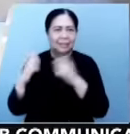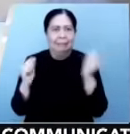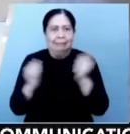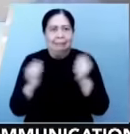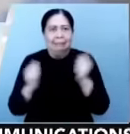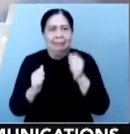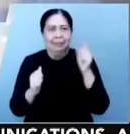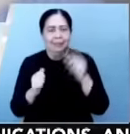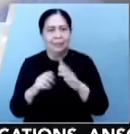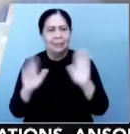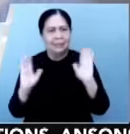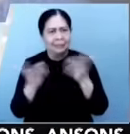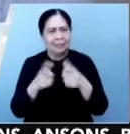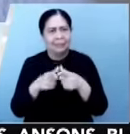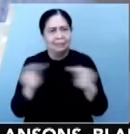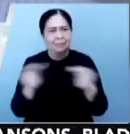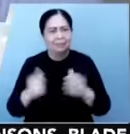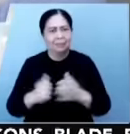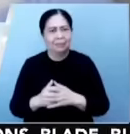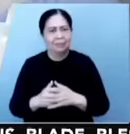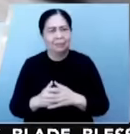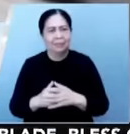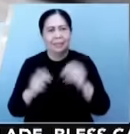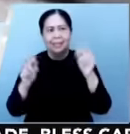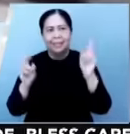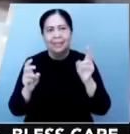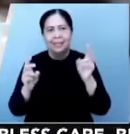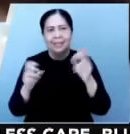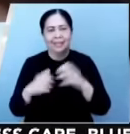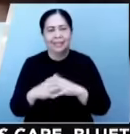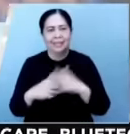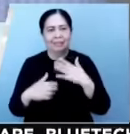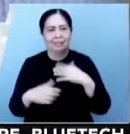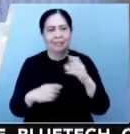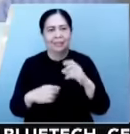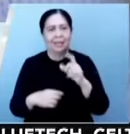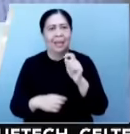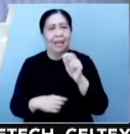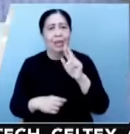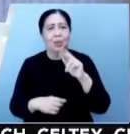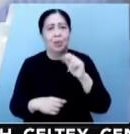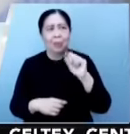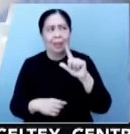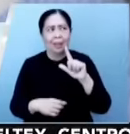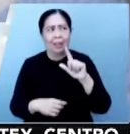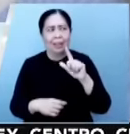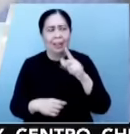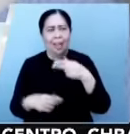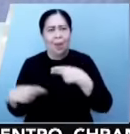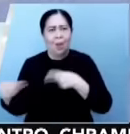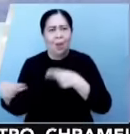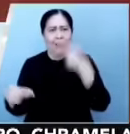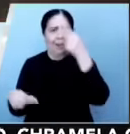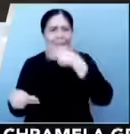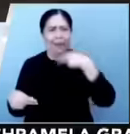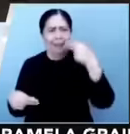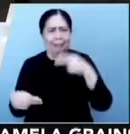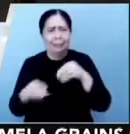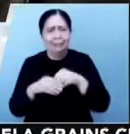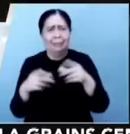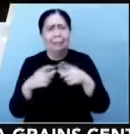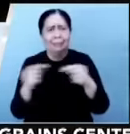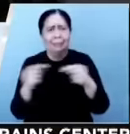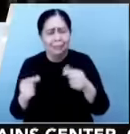siyang Japan. Eh yung theme po ng pre-debut ko is Tropical Hawaiian. Isipin niyo po, nakapang-Hawaiian ako sa Japan weather. Maging